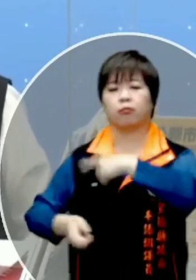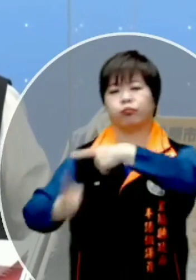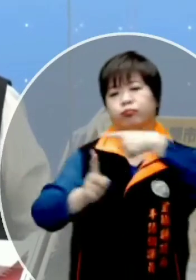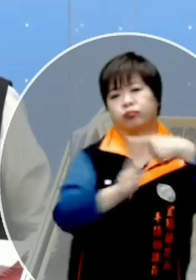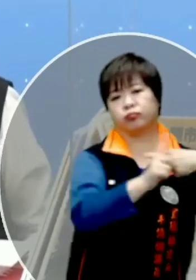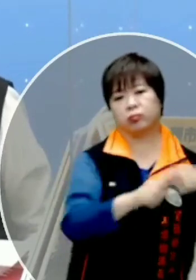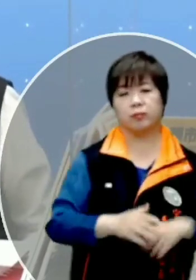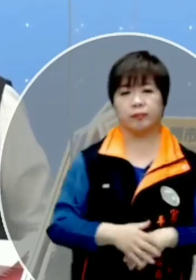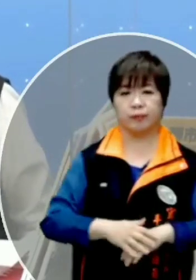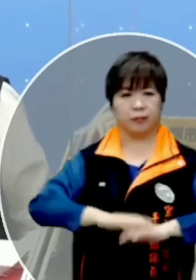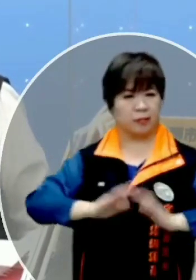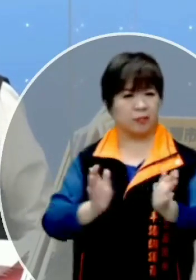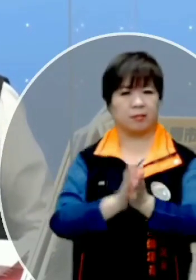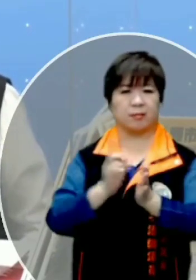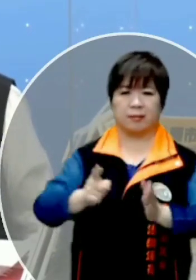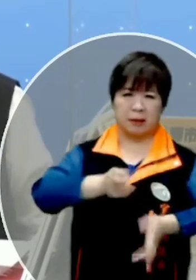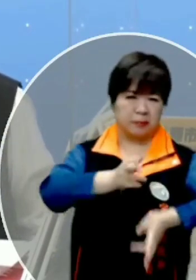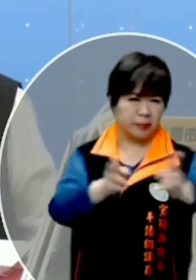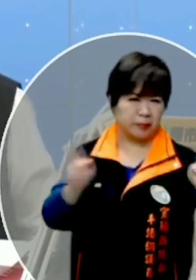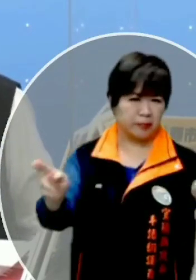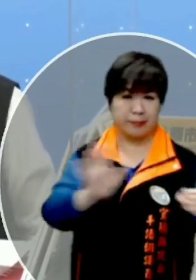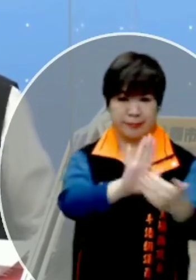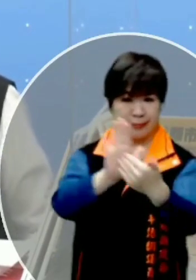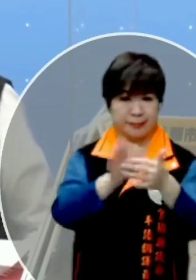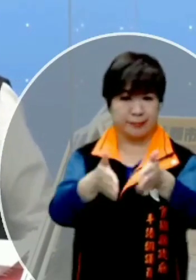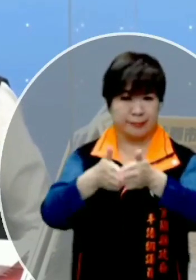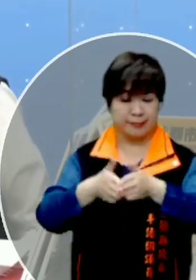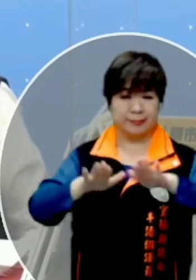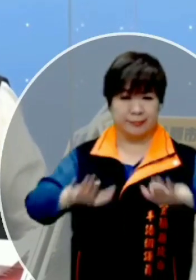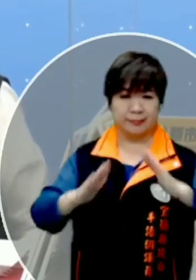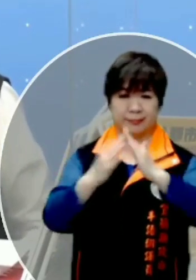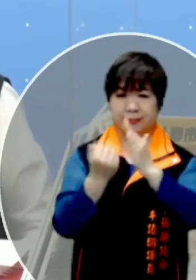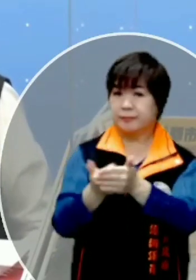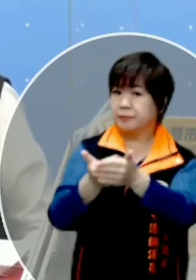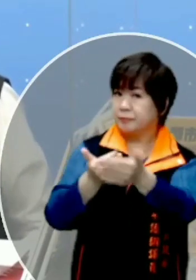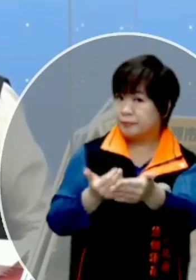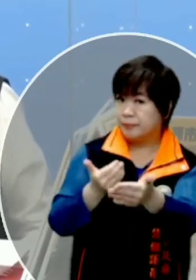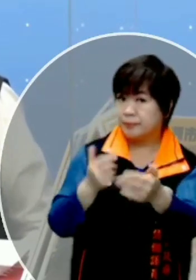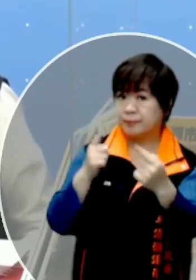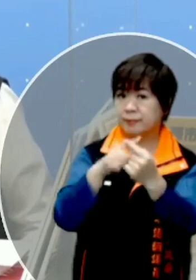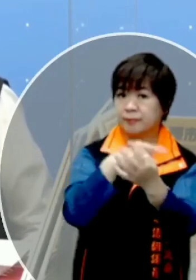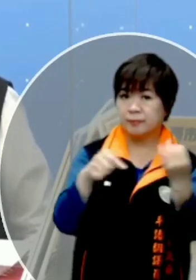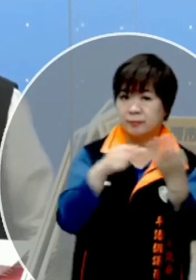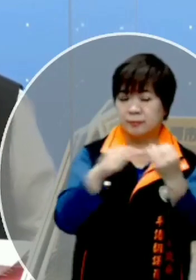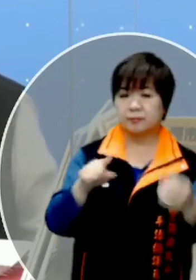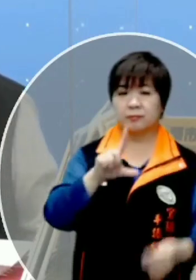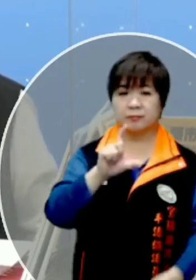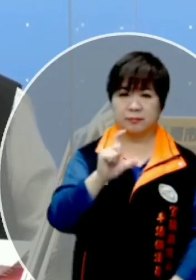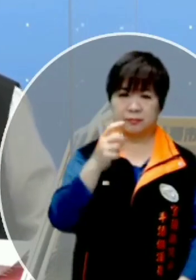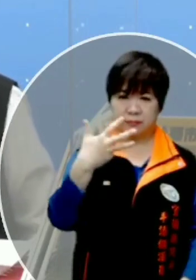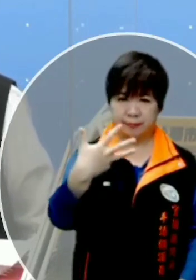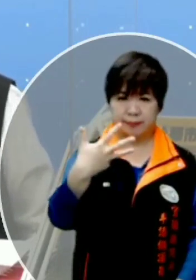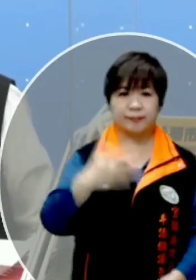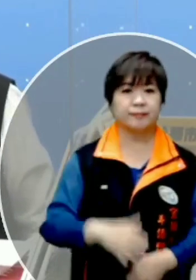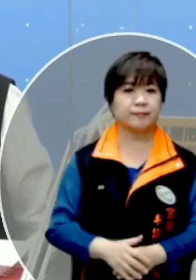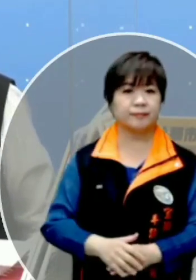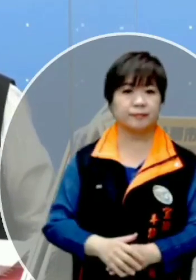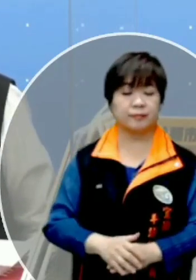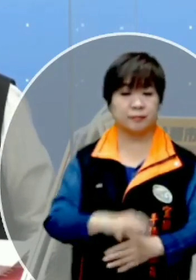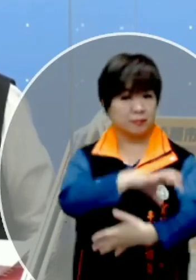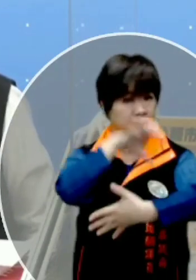我们立刻开始行动。那目前为止呢，居家隔离的人数呢，我们目前框列68位，其中